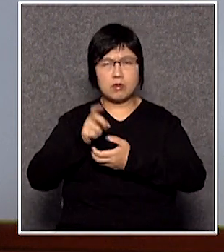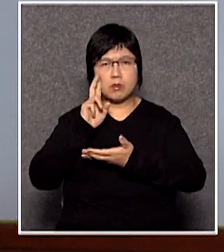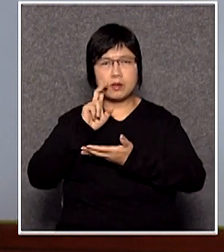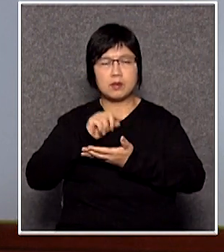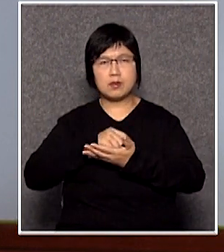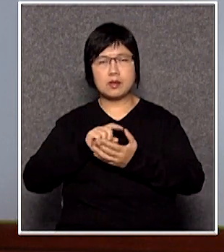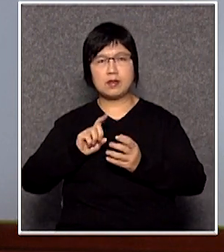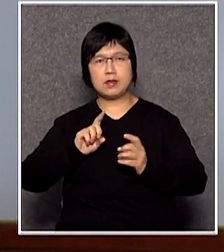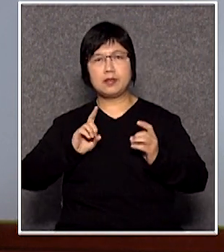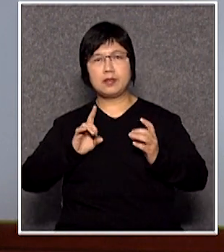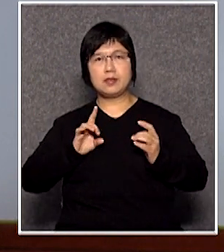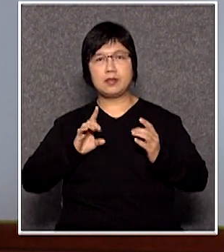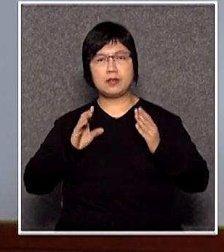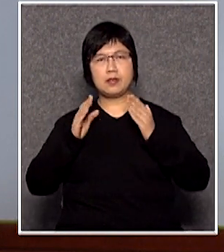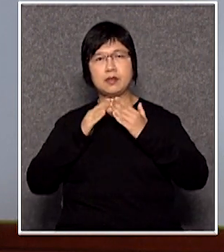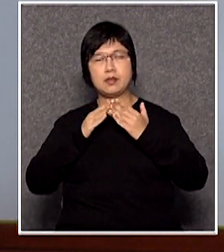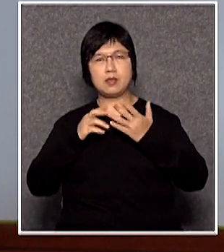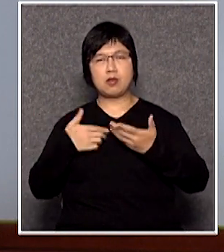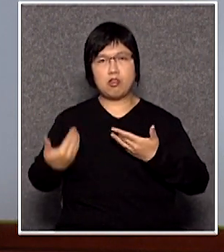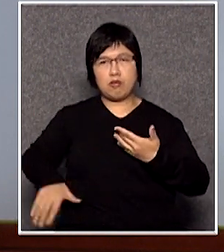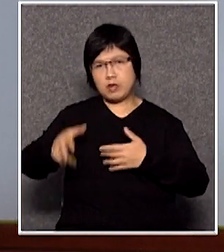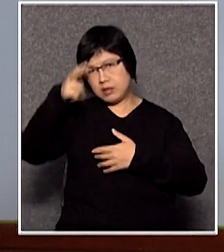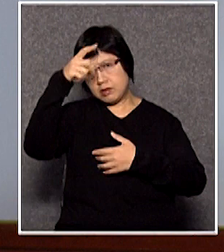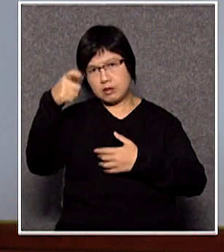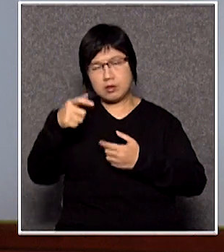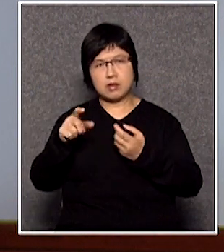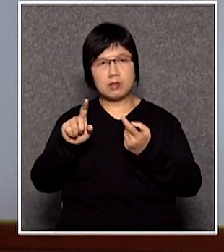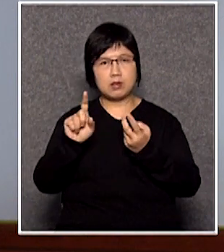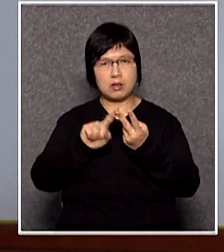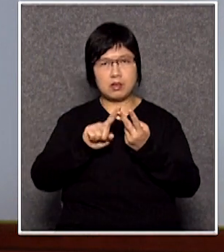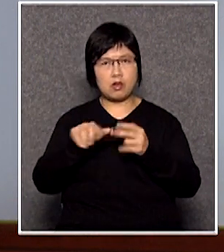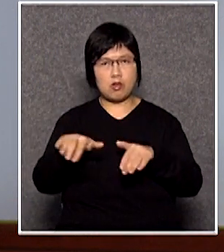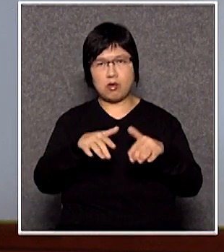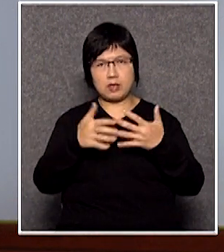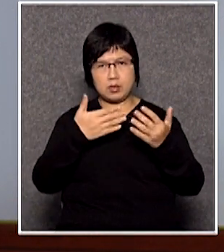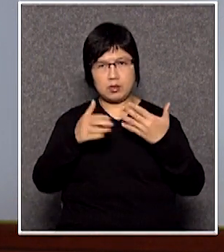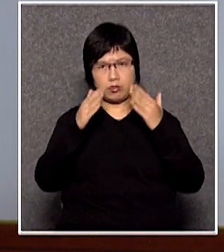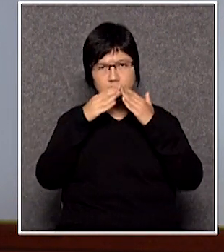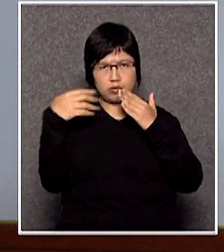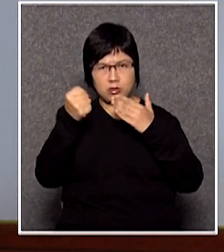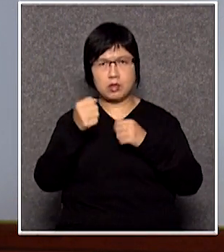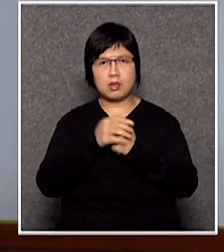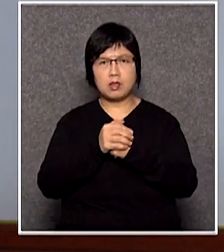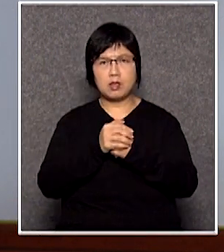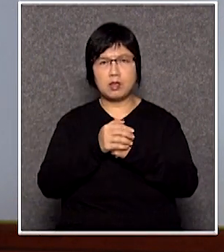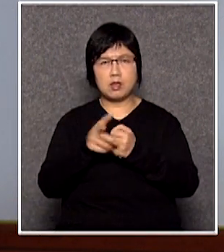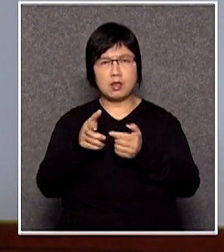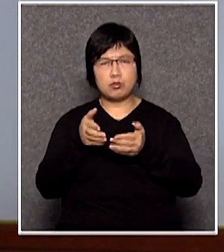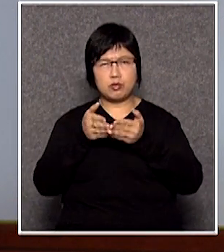行公浪費公帑。第二，海事處處長，即是海難那個，